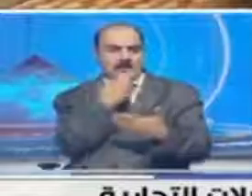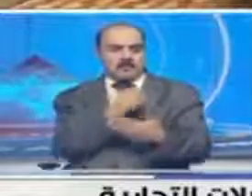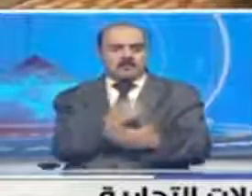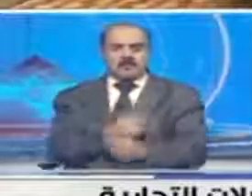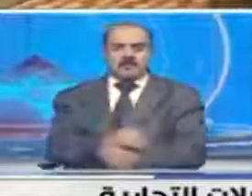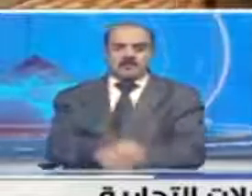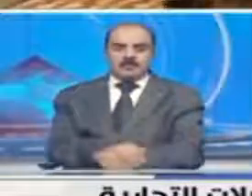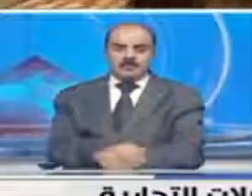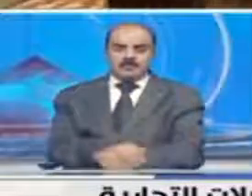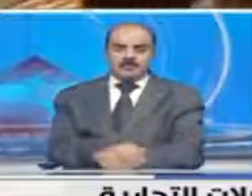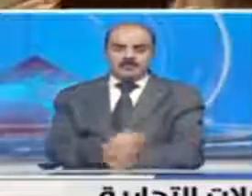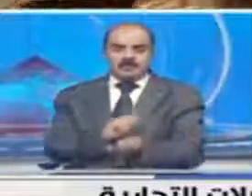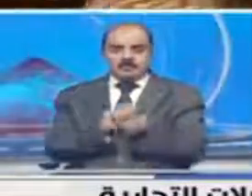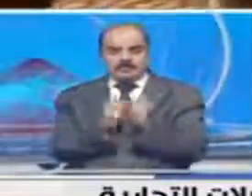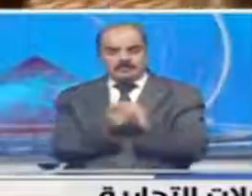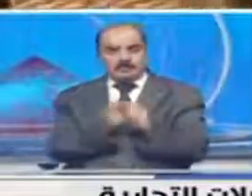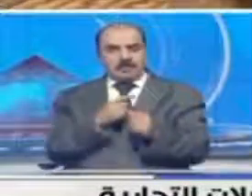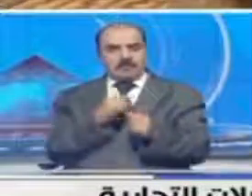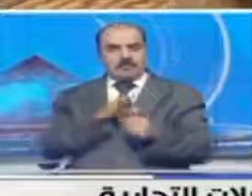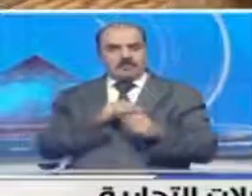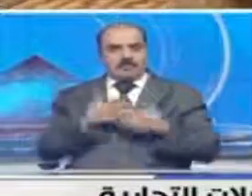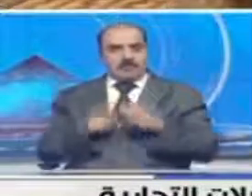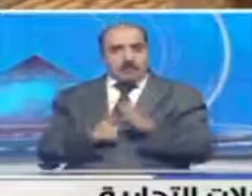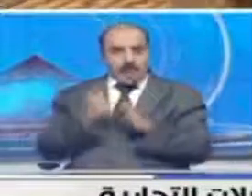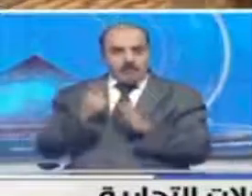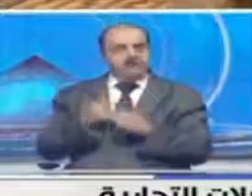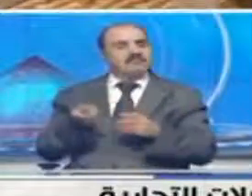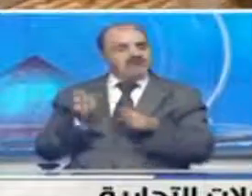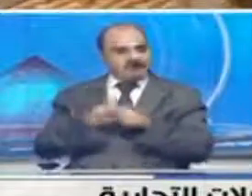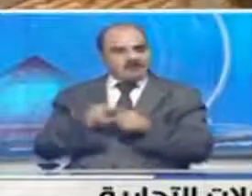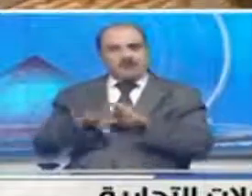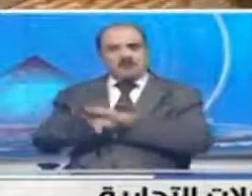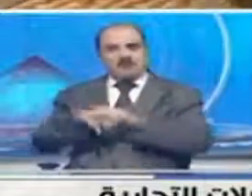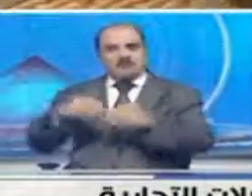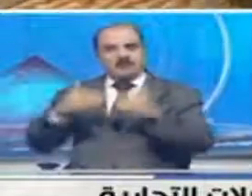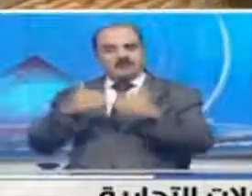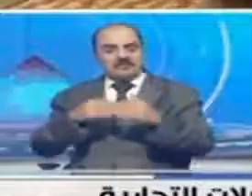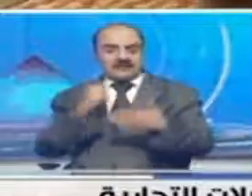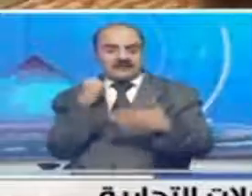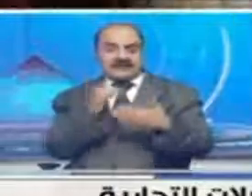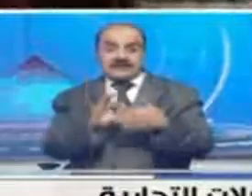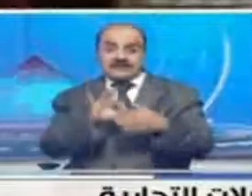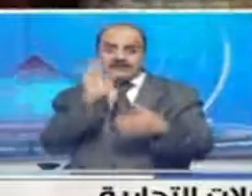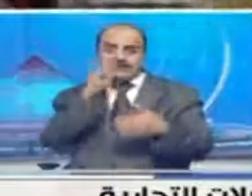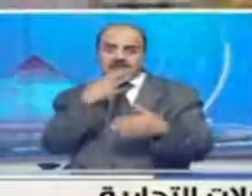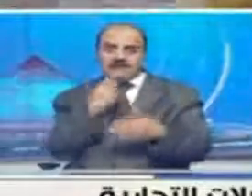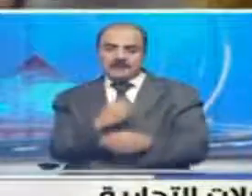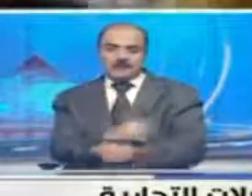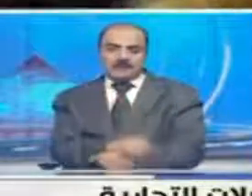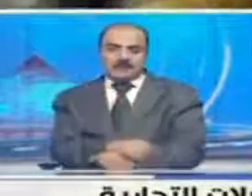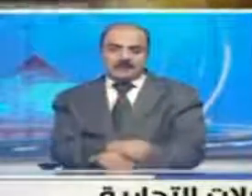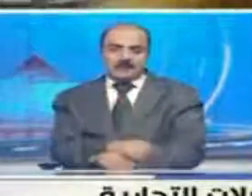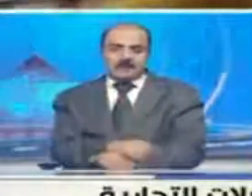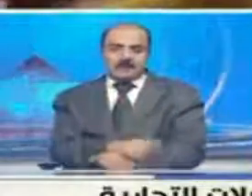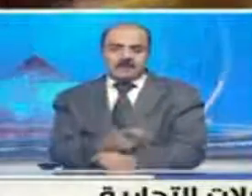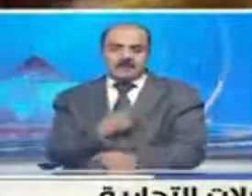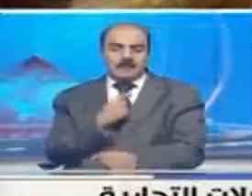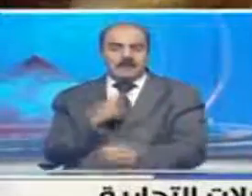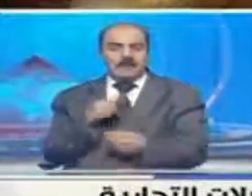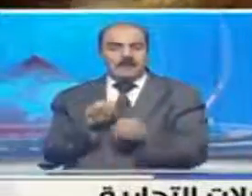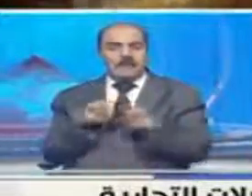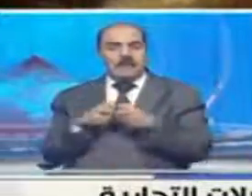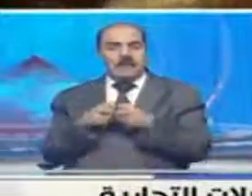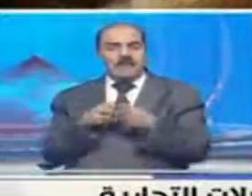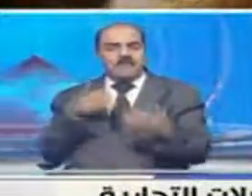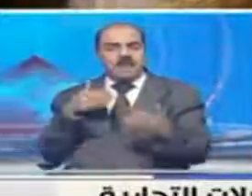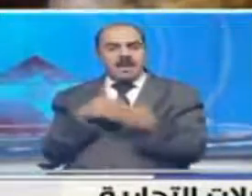السوق، بدل ما يعيد التجربة من الأول بيجي ياخد مشروع بعلامة تجارية ناجحة. دايما في البيزنكس بيعملوا